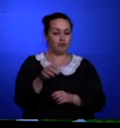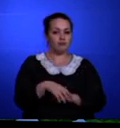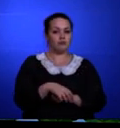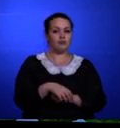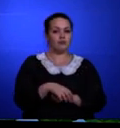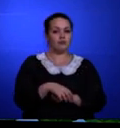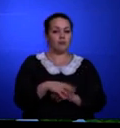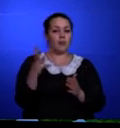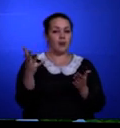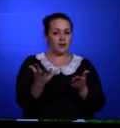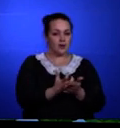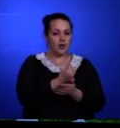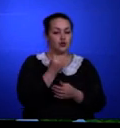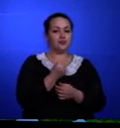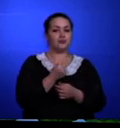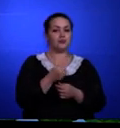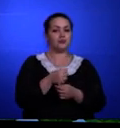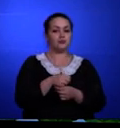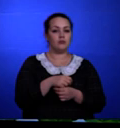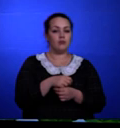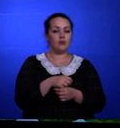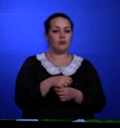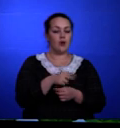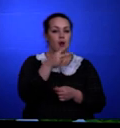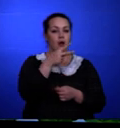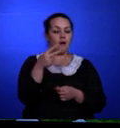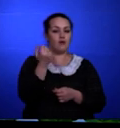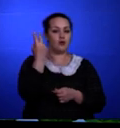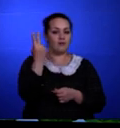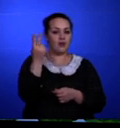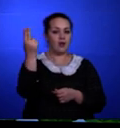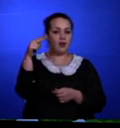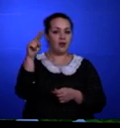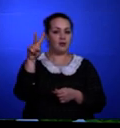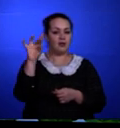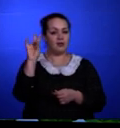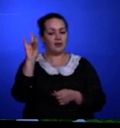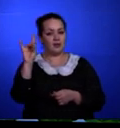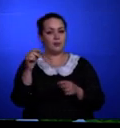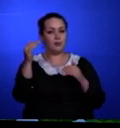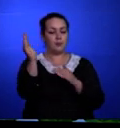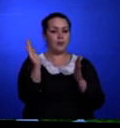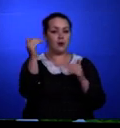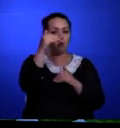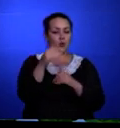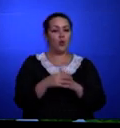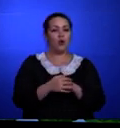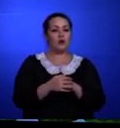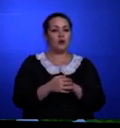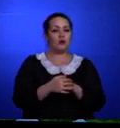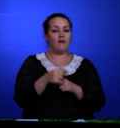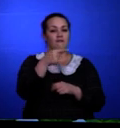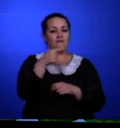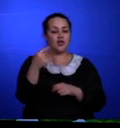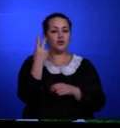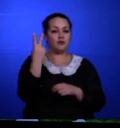теперь найдем чему равны две длинные прямоугольника из периметра мы вычтем 2 ширины